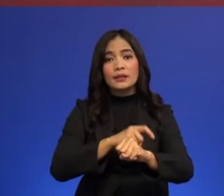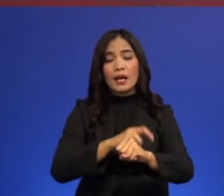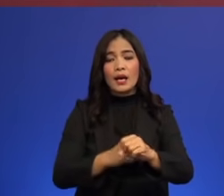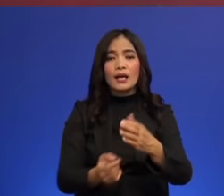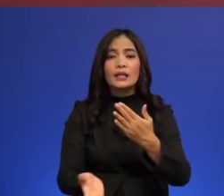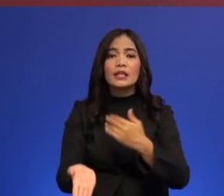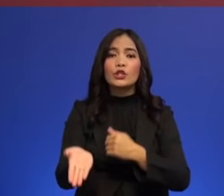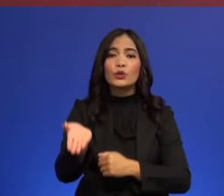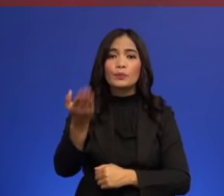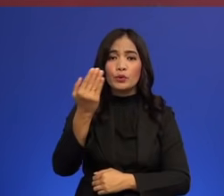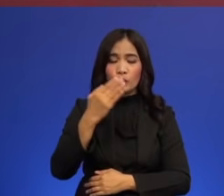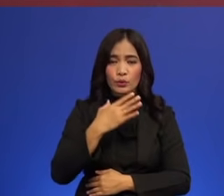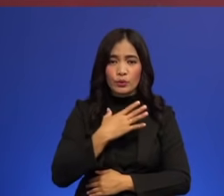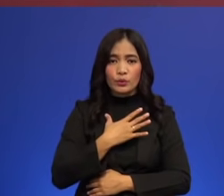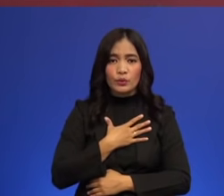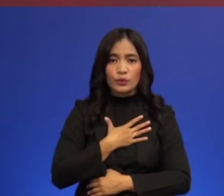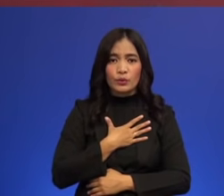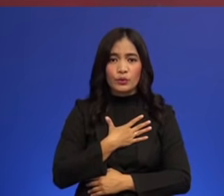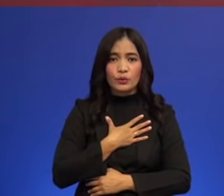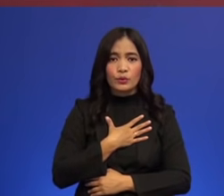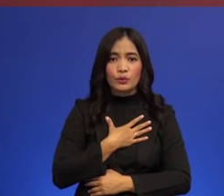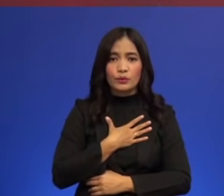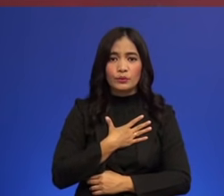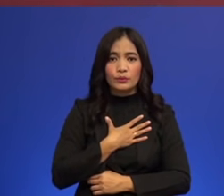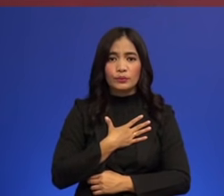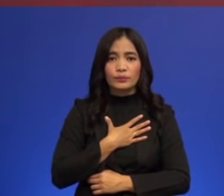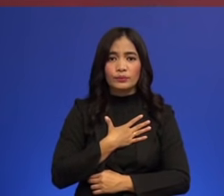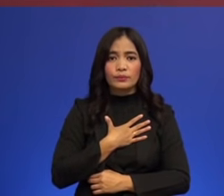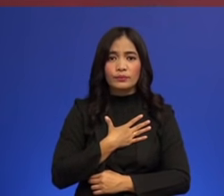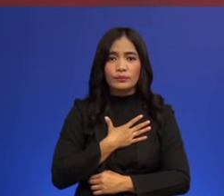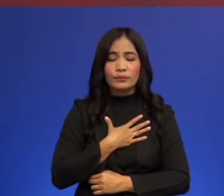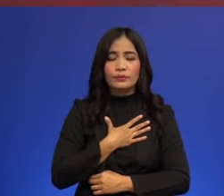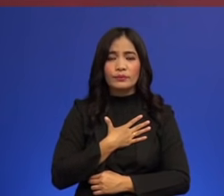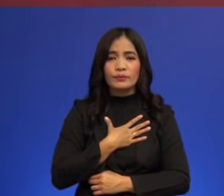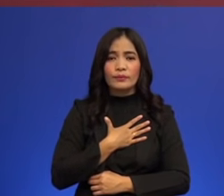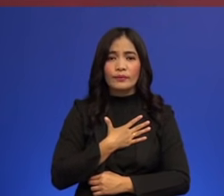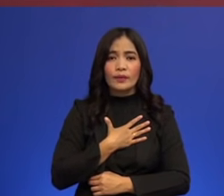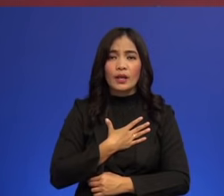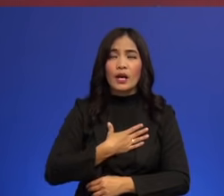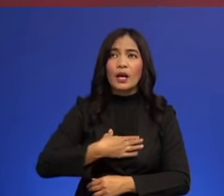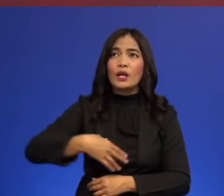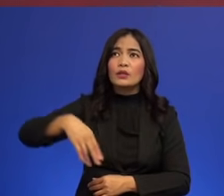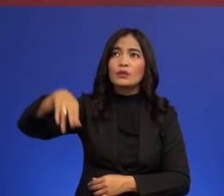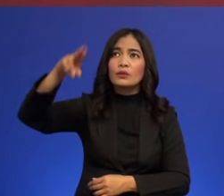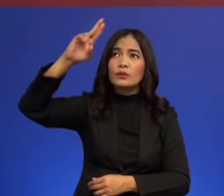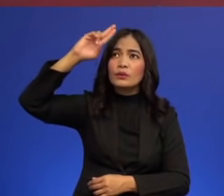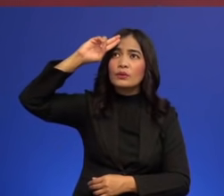masa hidupku. Tuhan ajarku menghitung.